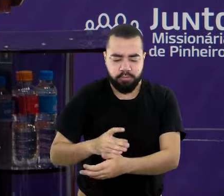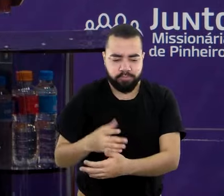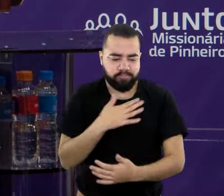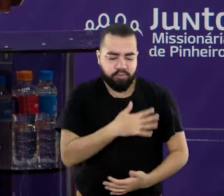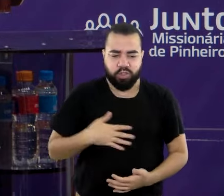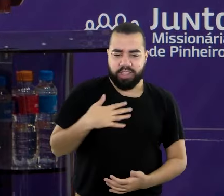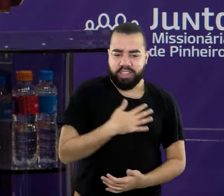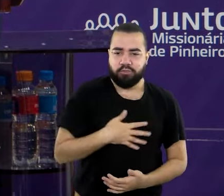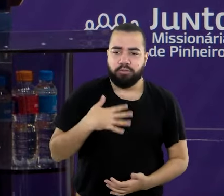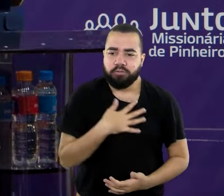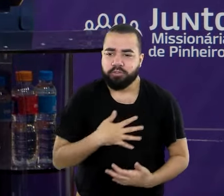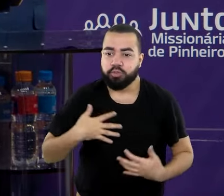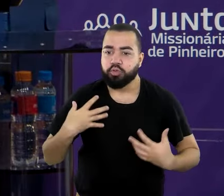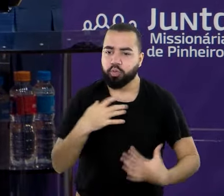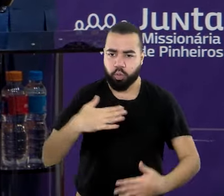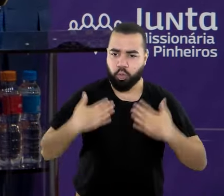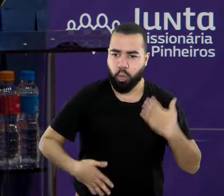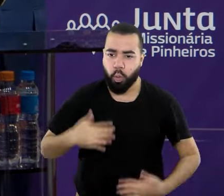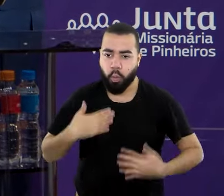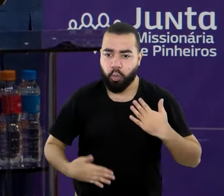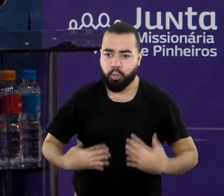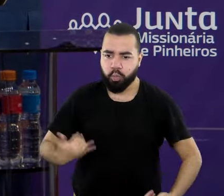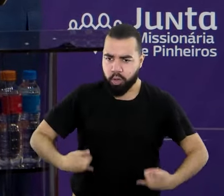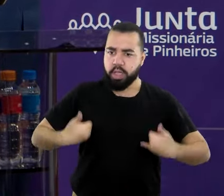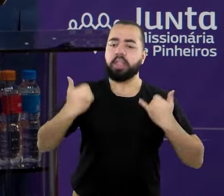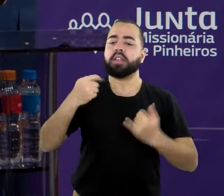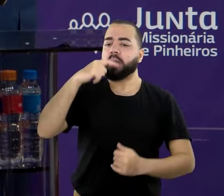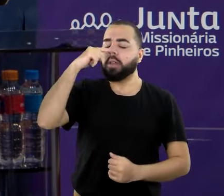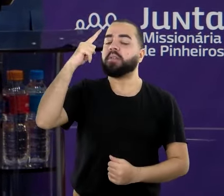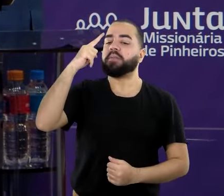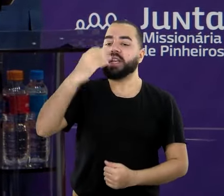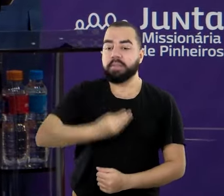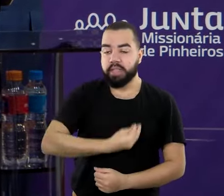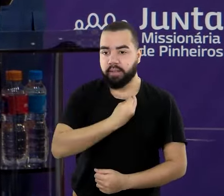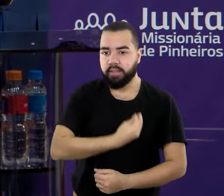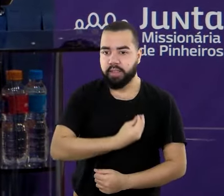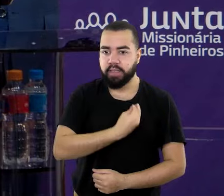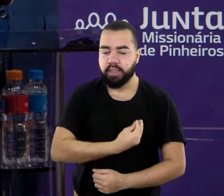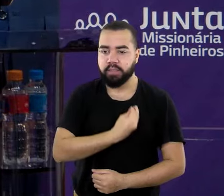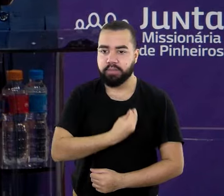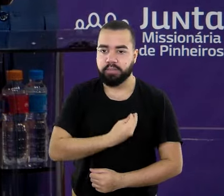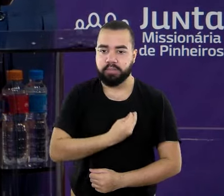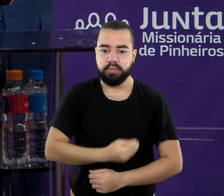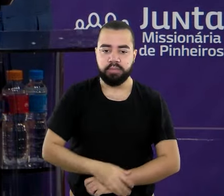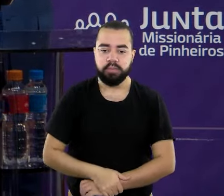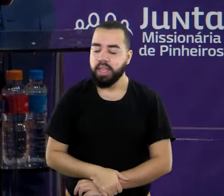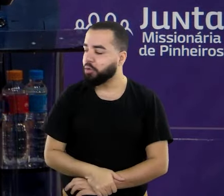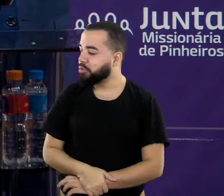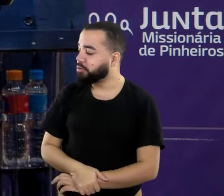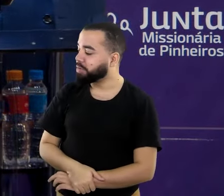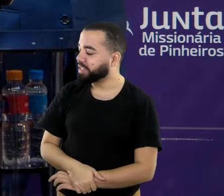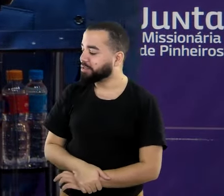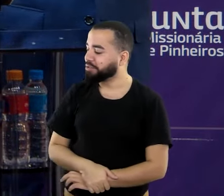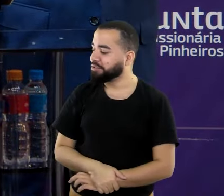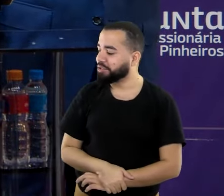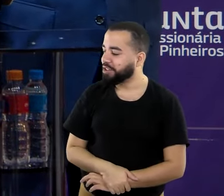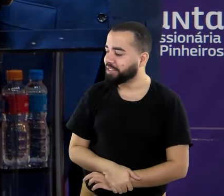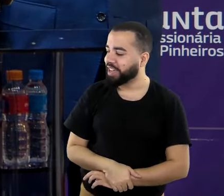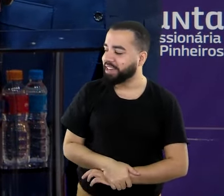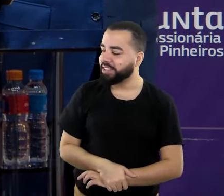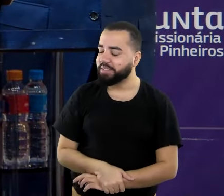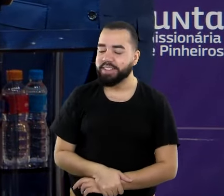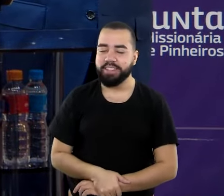vida. 이런 모든 죄가 하나님과의 관계를 가로막았습니다. E todas essas coisas vêm atrapalhando o